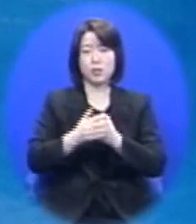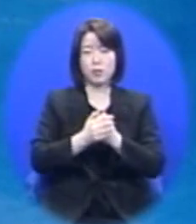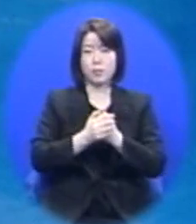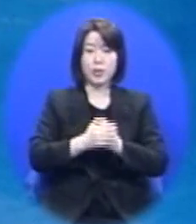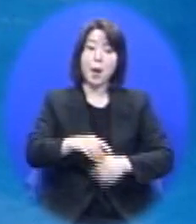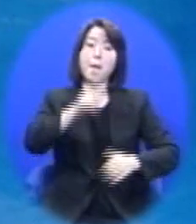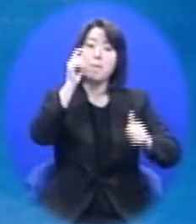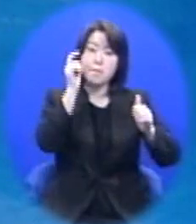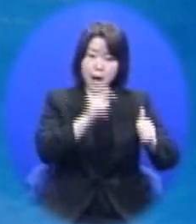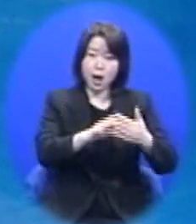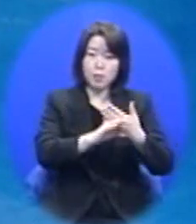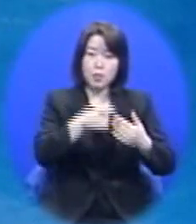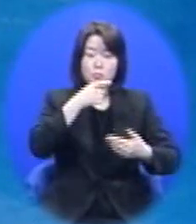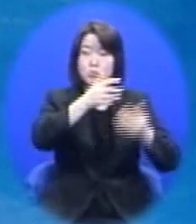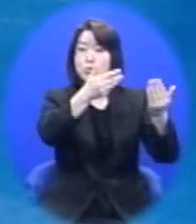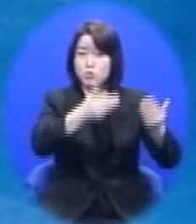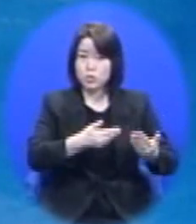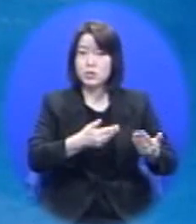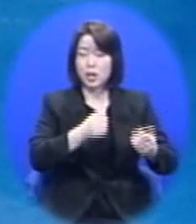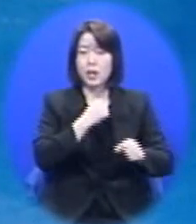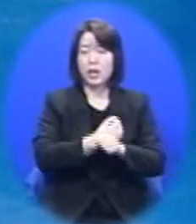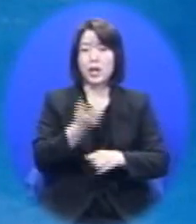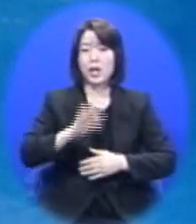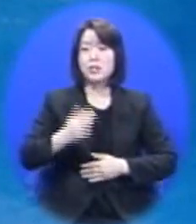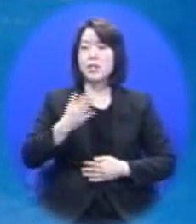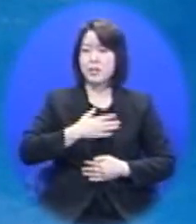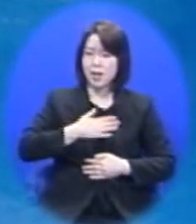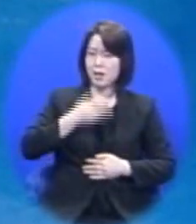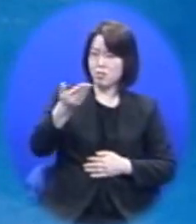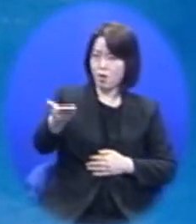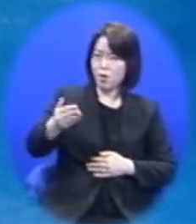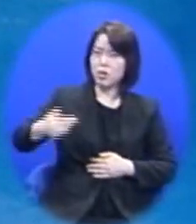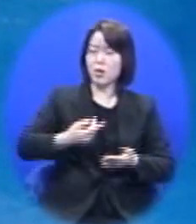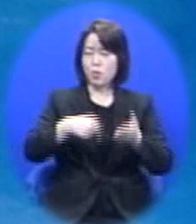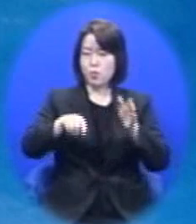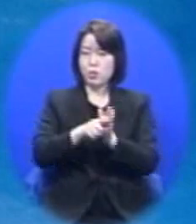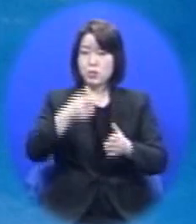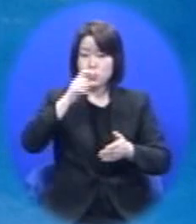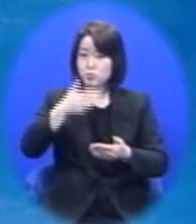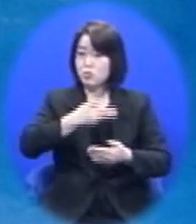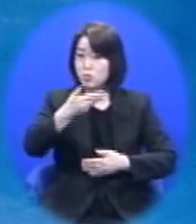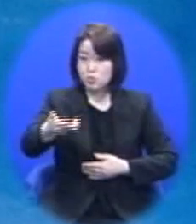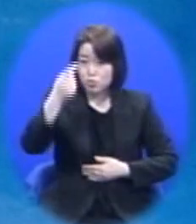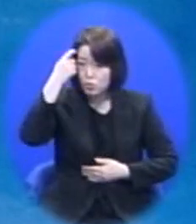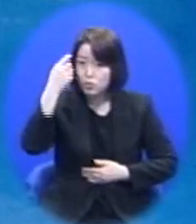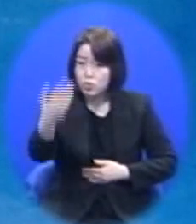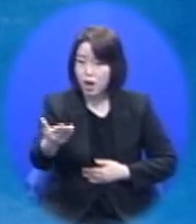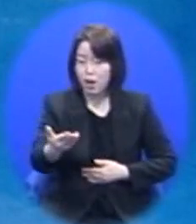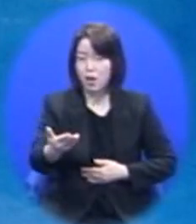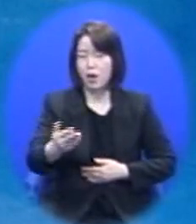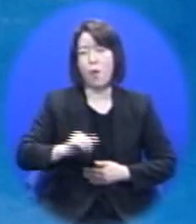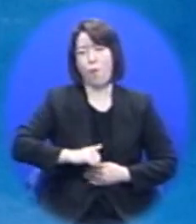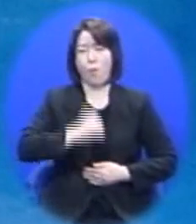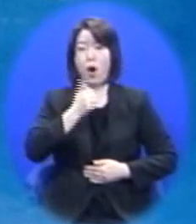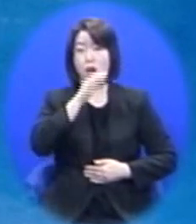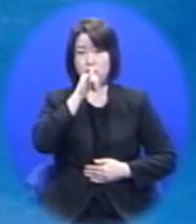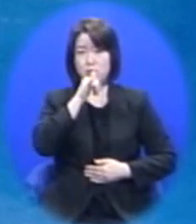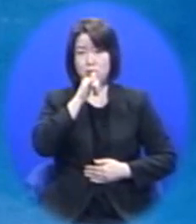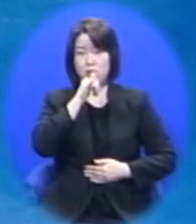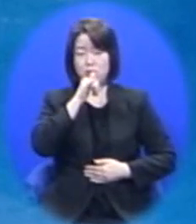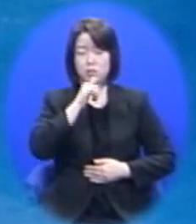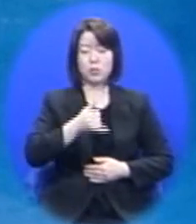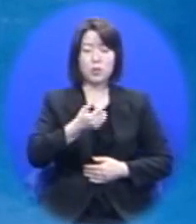물을 주시겠다고 하셨는데 우리가 너희를 위하여 물을 내랴. 그리고는 지팡이를 들고 반석을 두 번